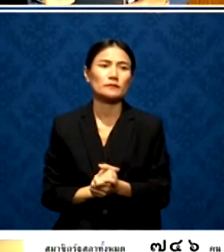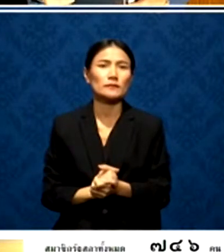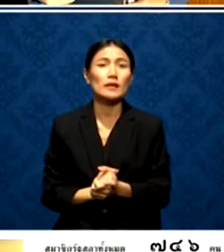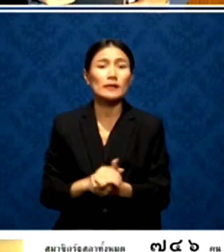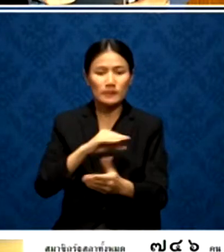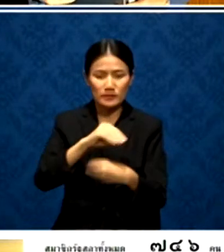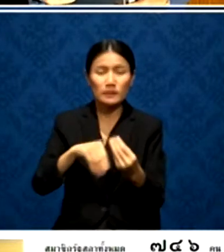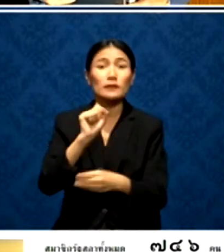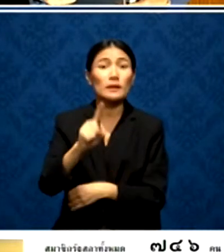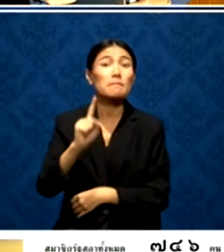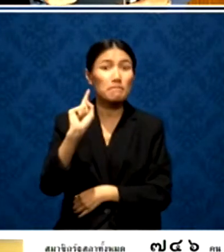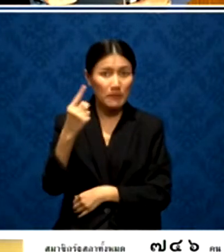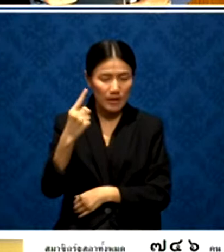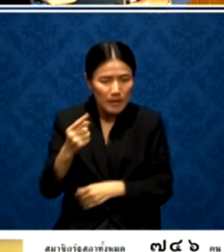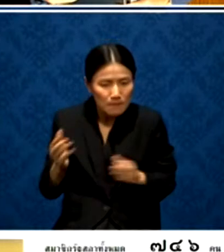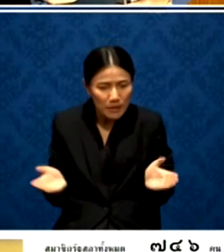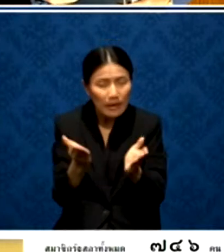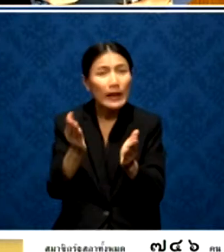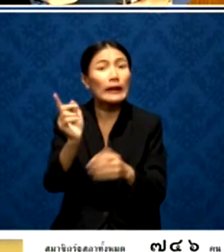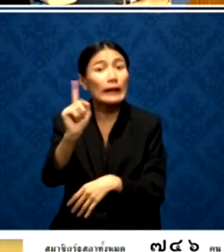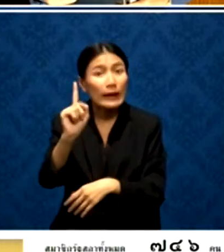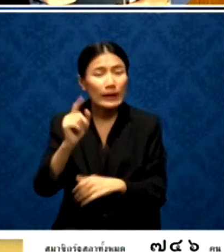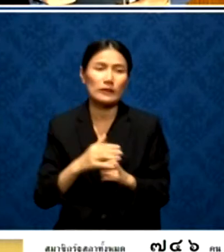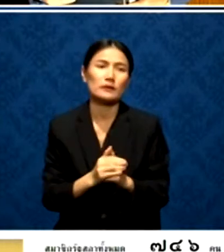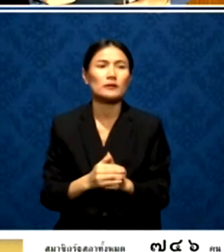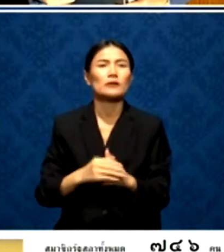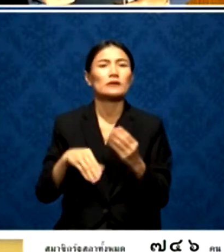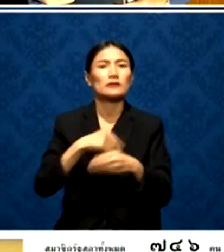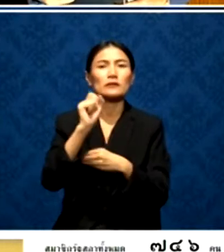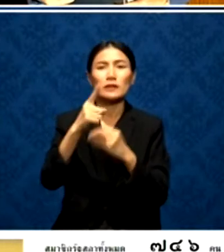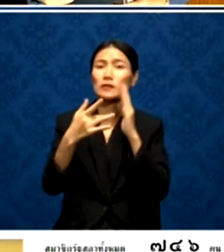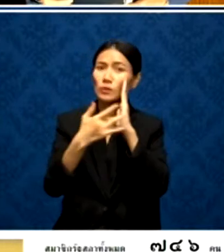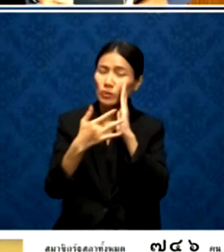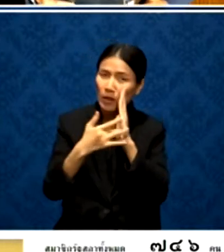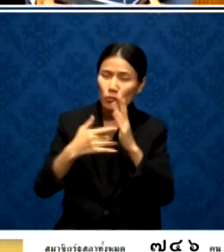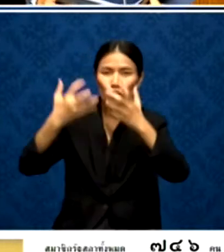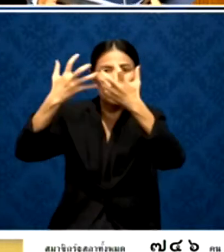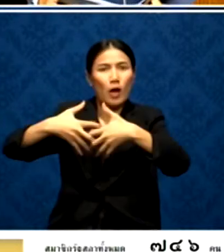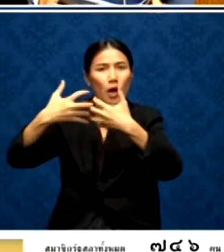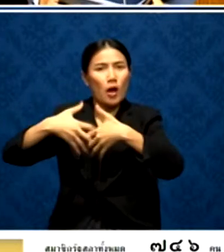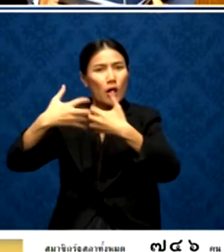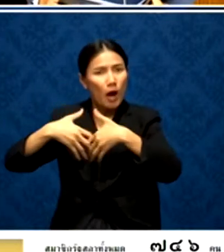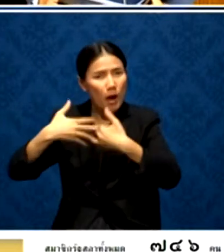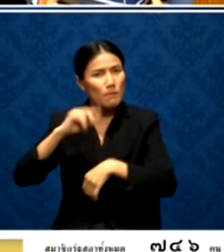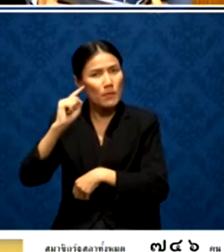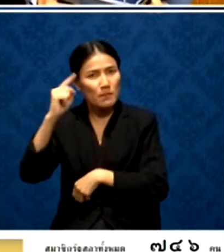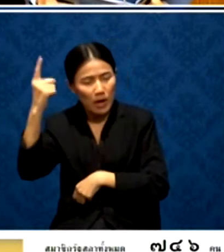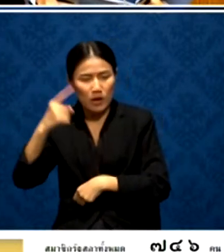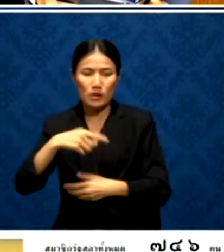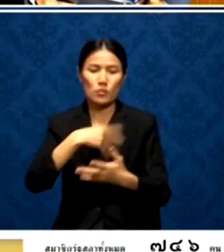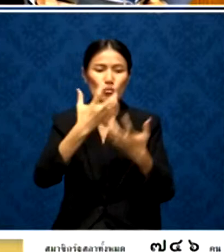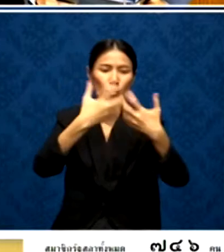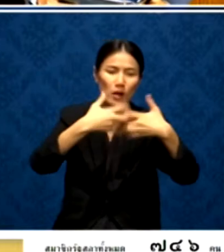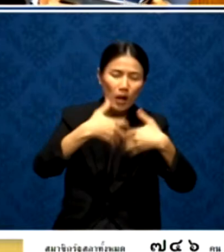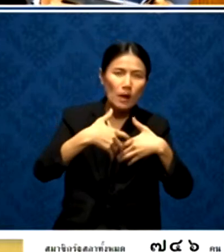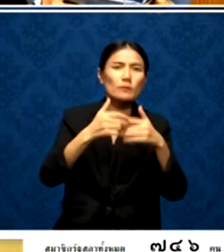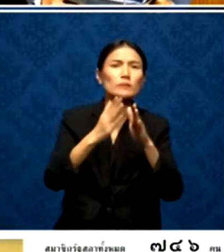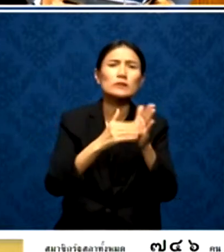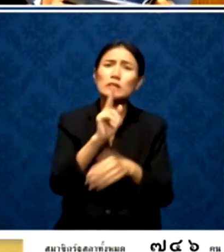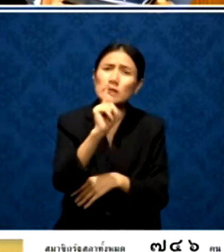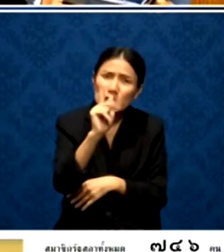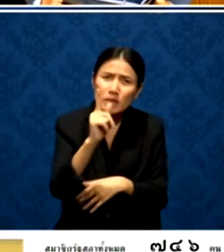หม่อาทิการพัฒนาเศรษฐกิจดิจิตอลอุตสาหกรรมเทคโนโลยีชั้นสูงอุตสาหกรรมสีเขียวและอุตสาหกรรมความมั่นคงของประเ